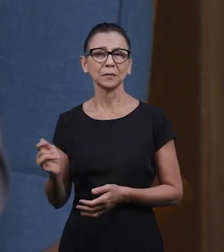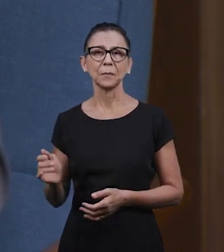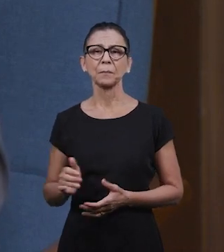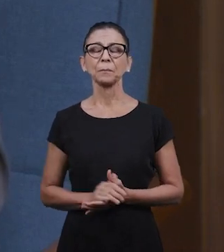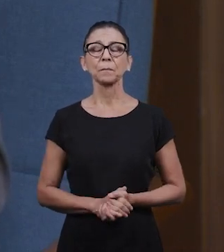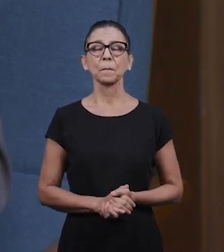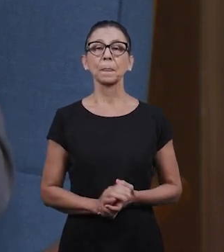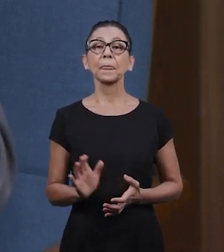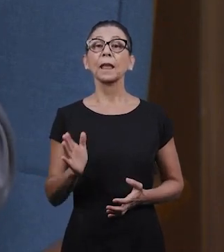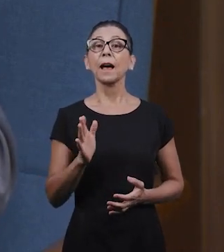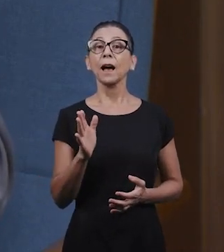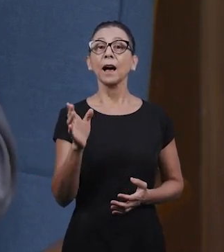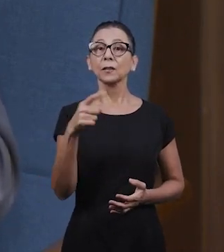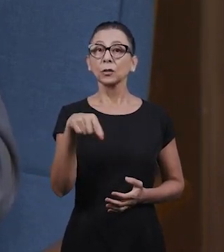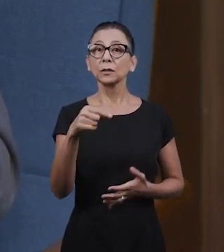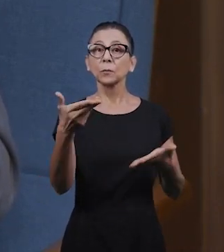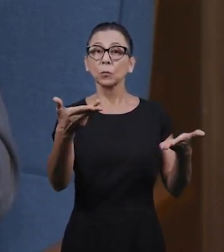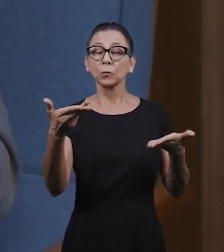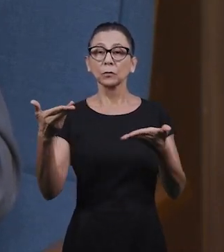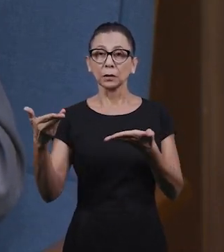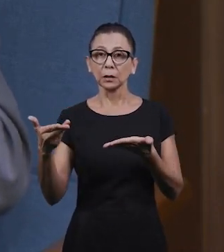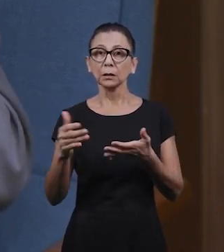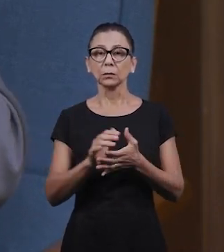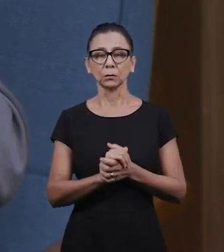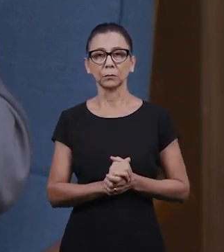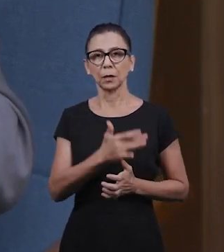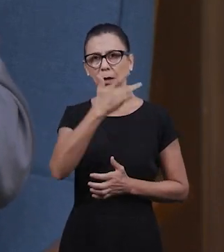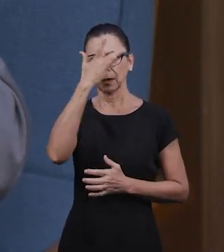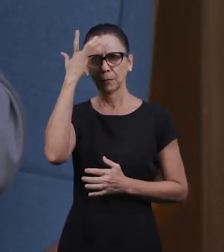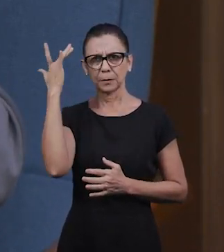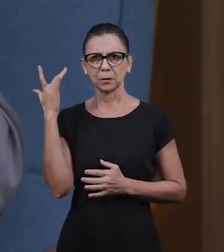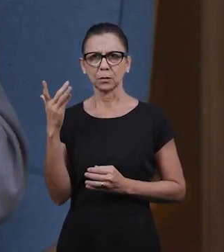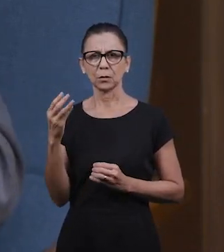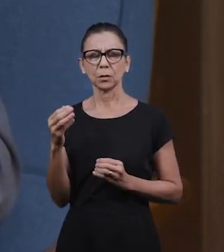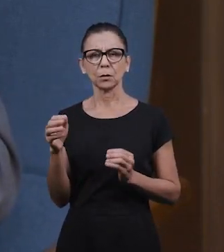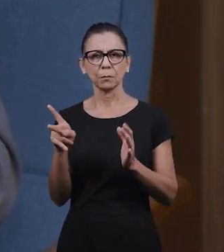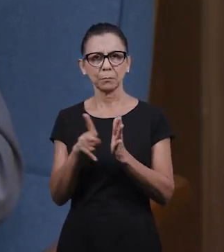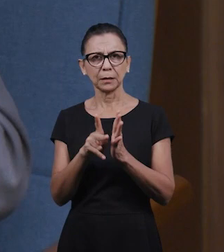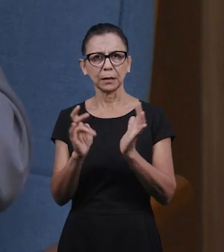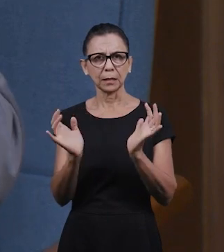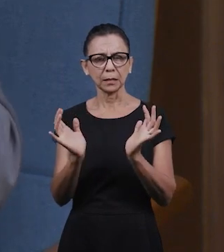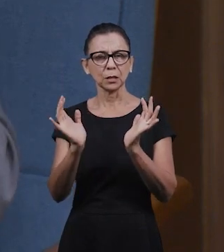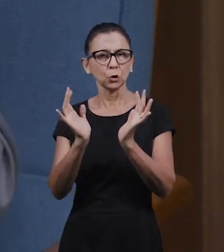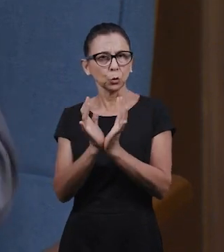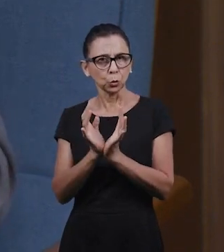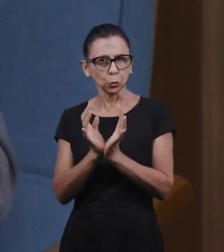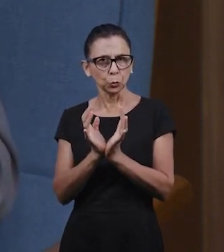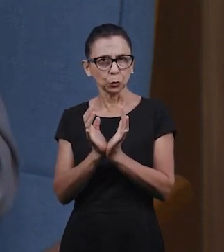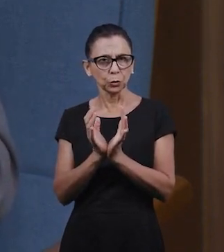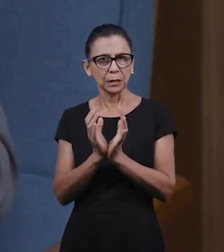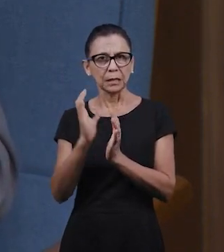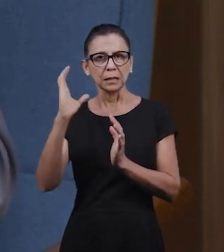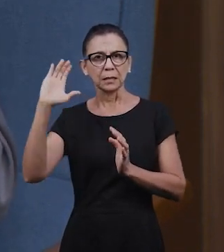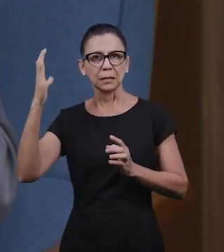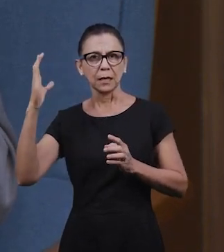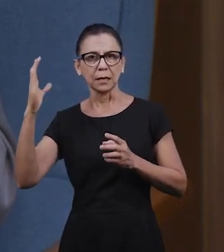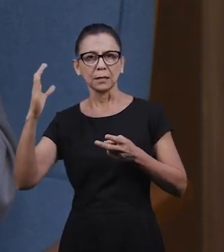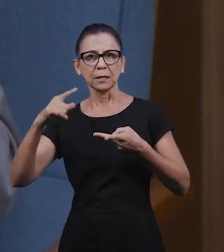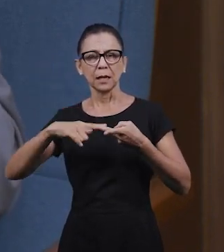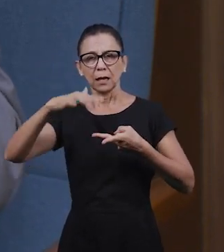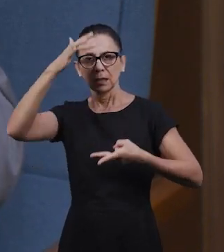sciences et foi de l'Église chrétienne Maranatha, les groupes des serviteurs de Dieu, membres de l'Église, qui sont des